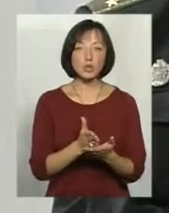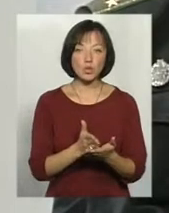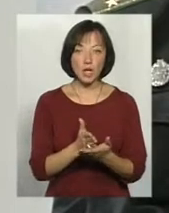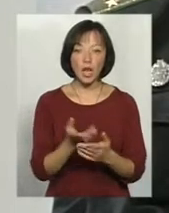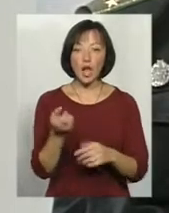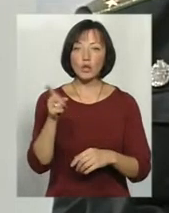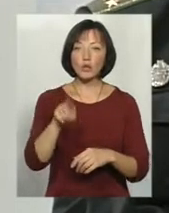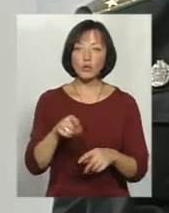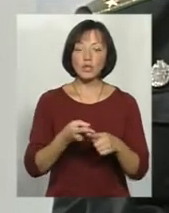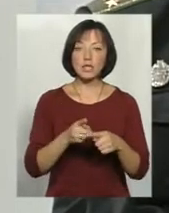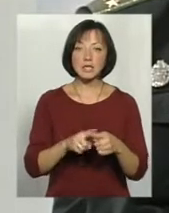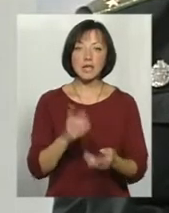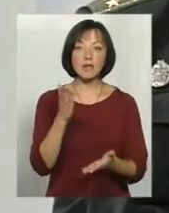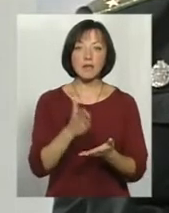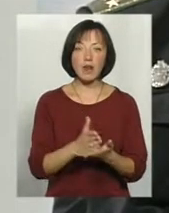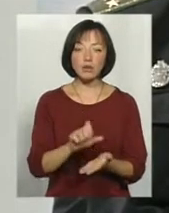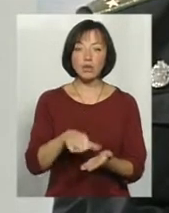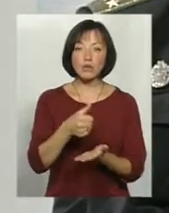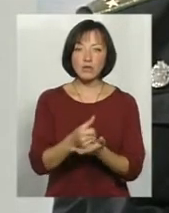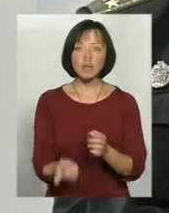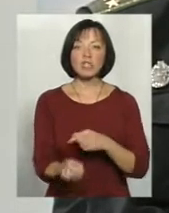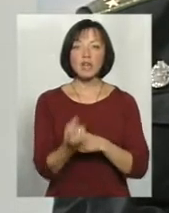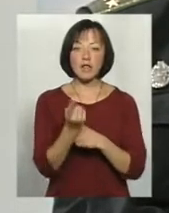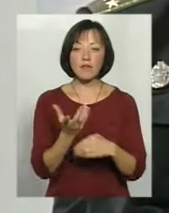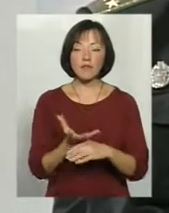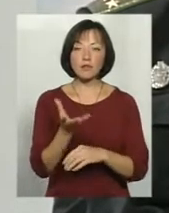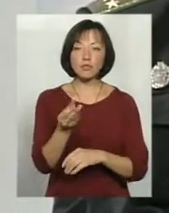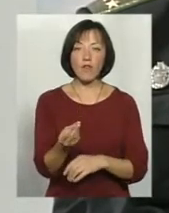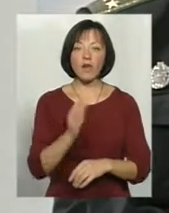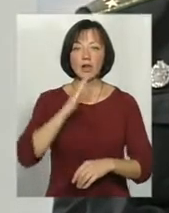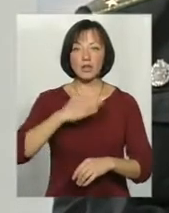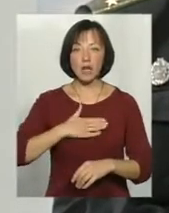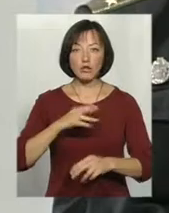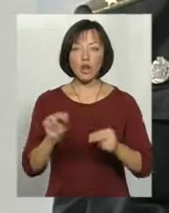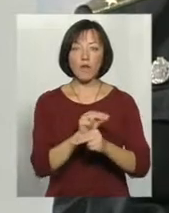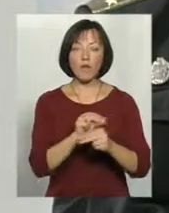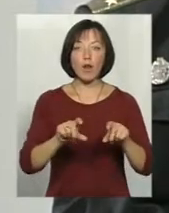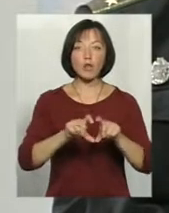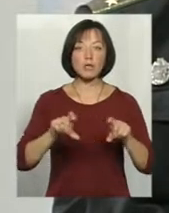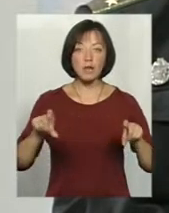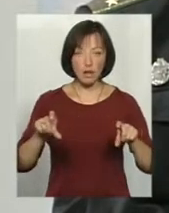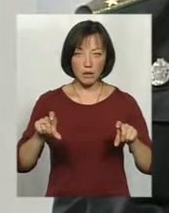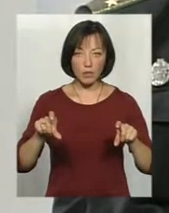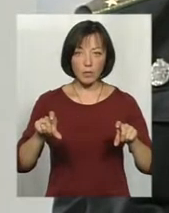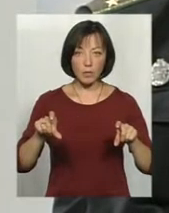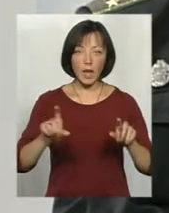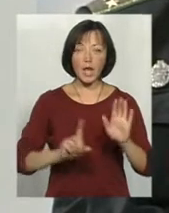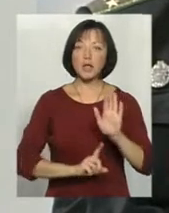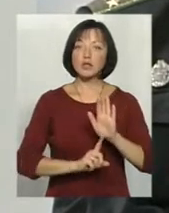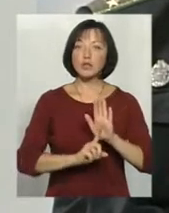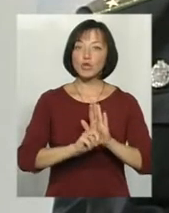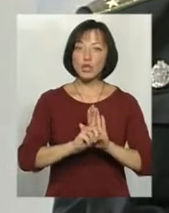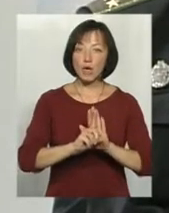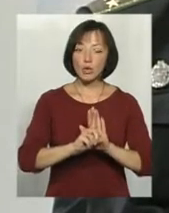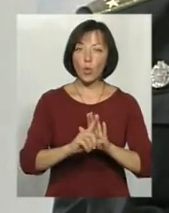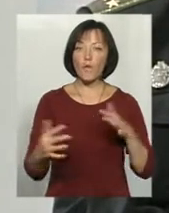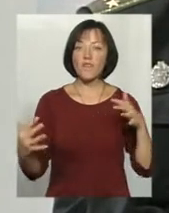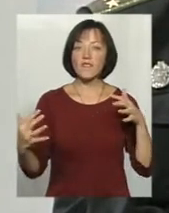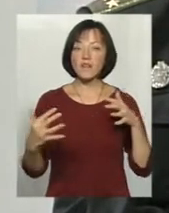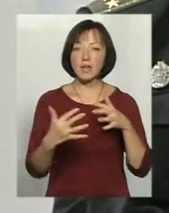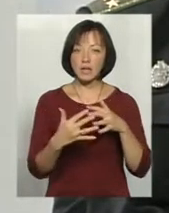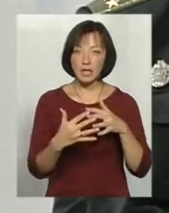Тому це є основними джерелами фінансування нашого лікувального закладу. З початку війни,